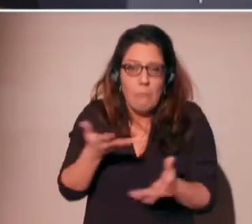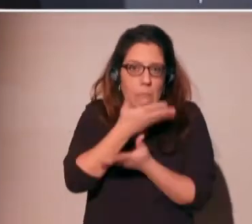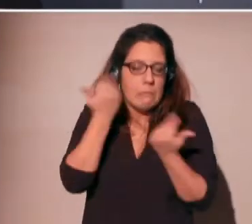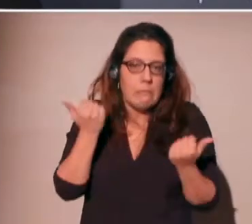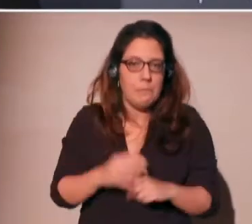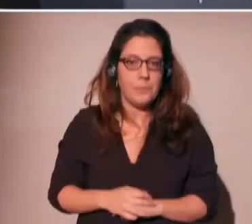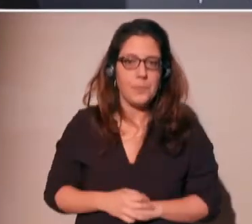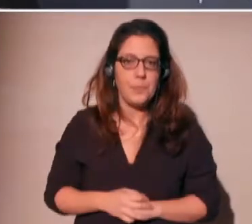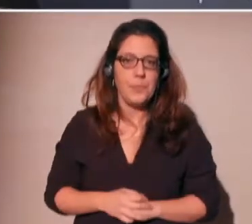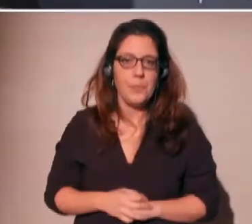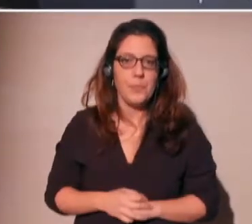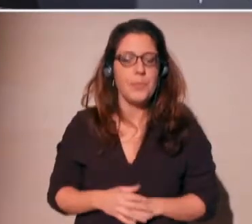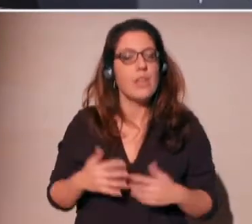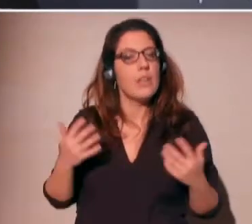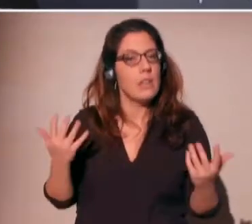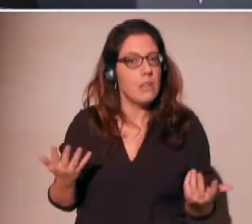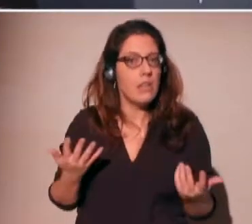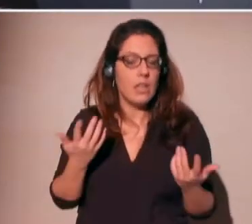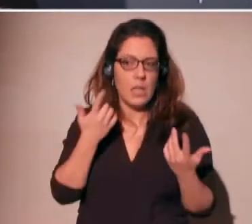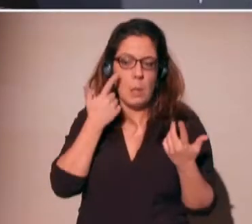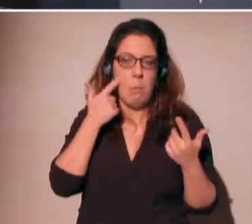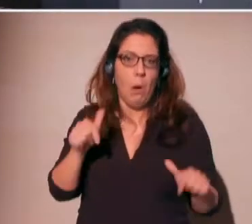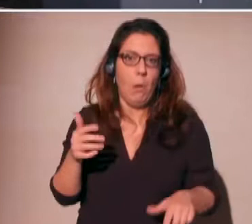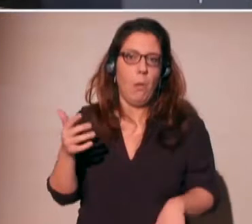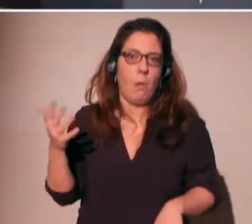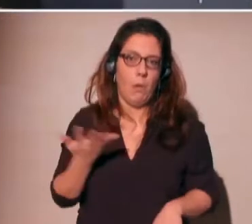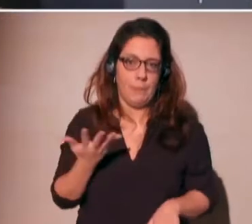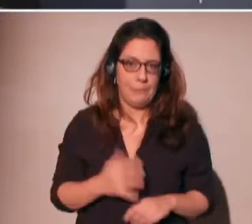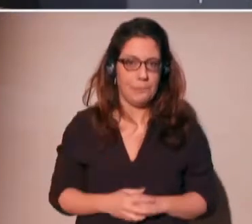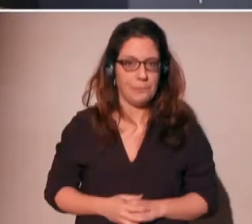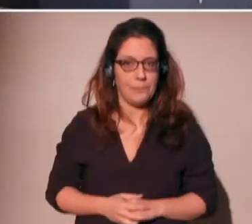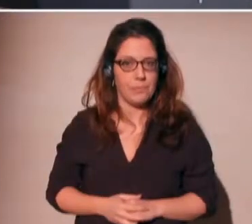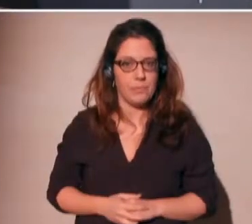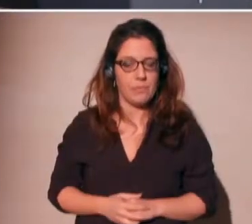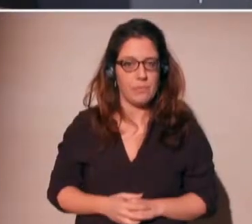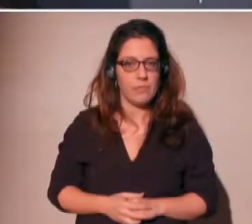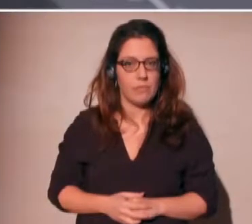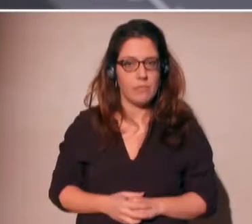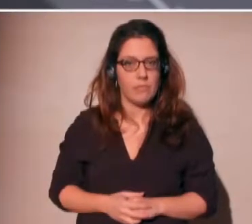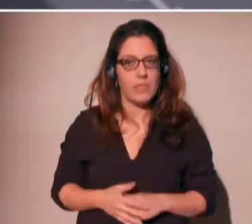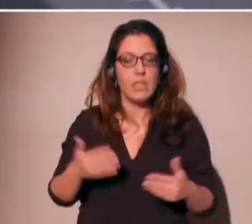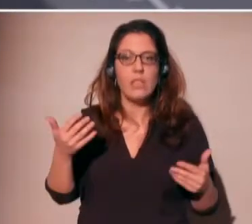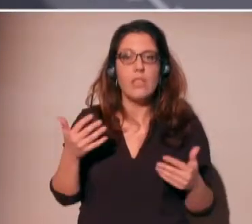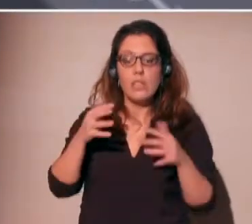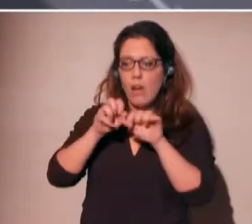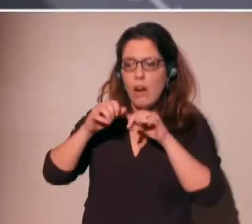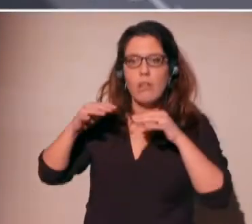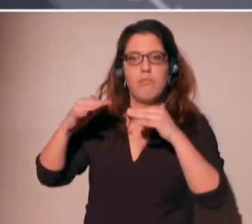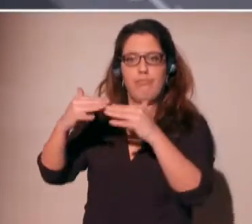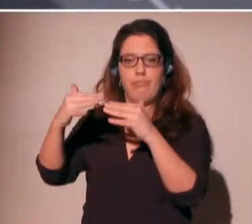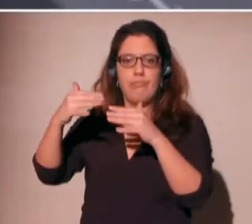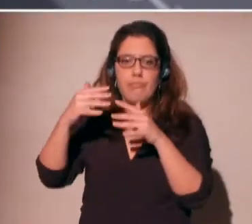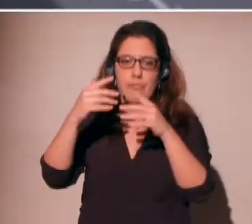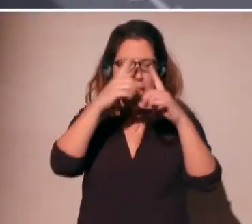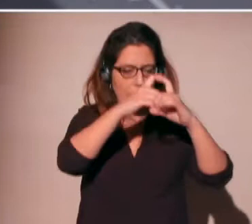qui ressort assez clairement et qui est assez évident, c'est qu'il existe dans ces systèmes et ces réseaux d'apprentissage profond et ces algorithmes,